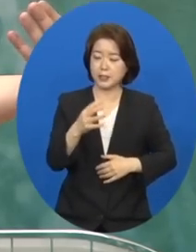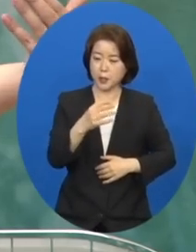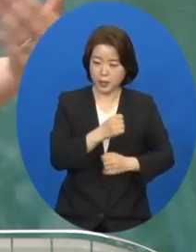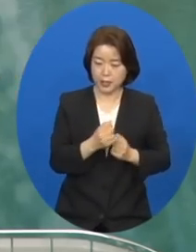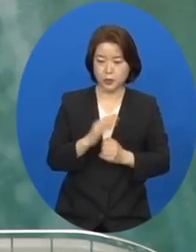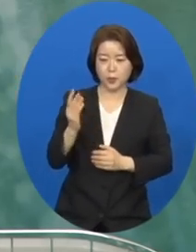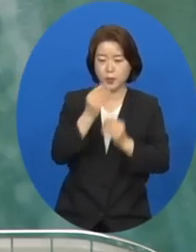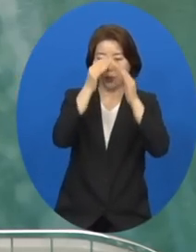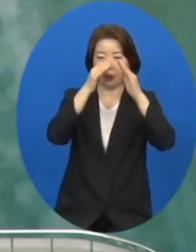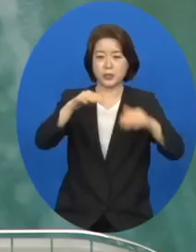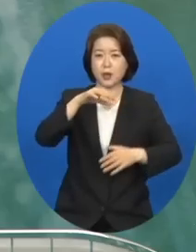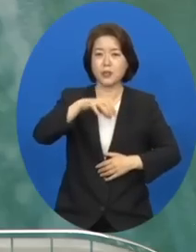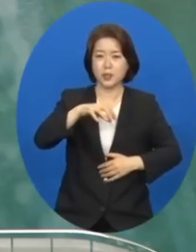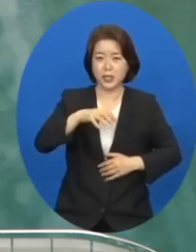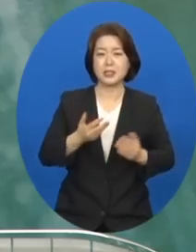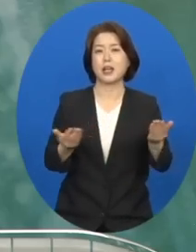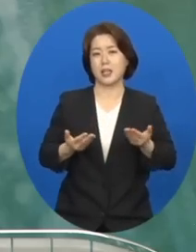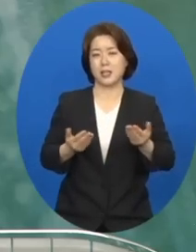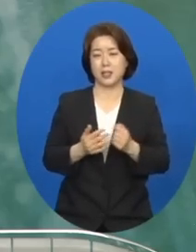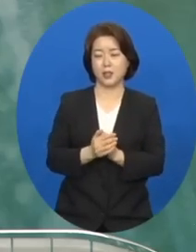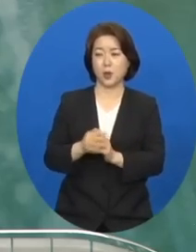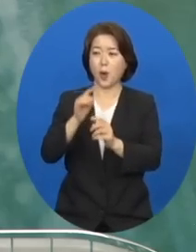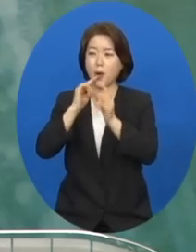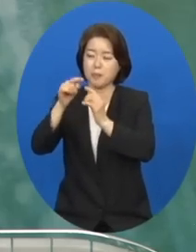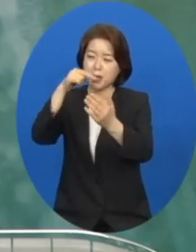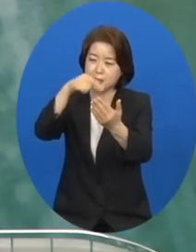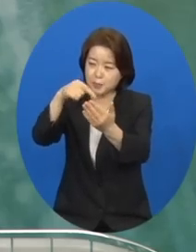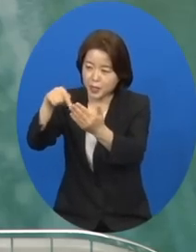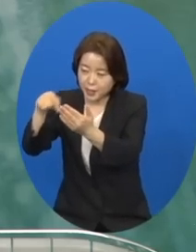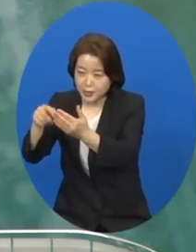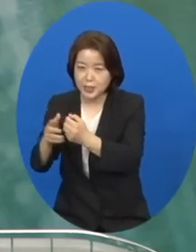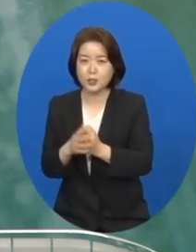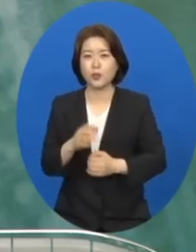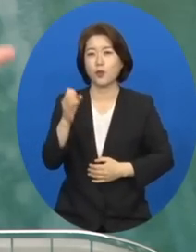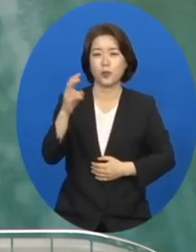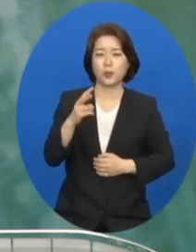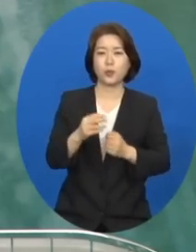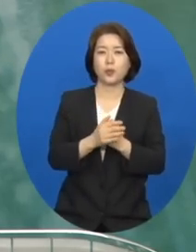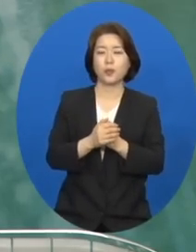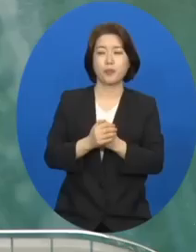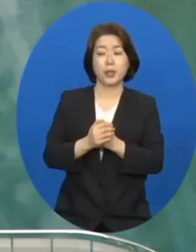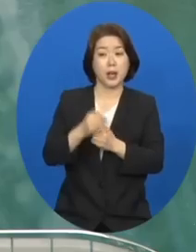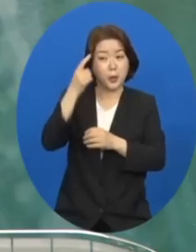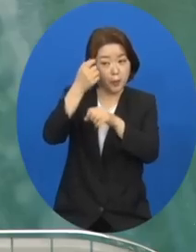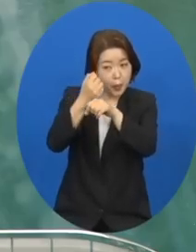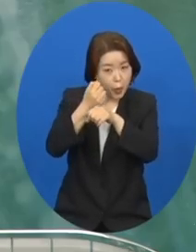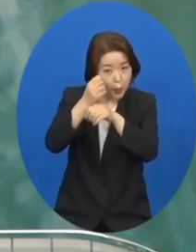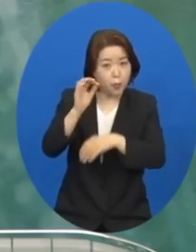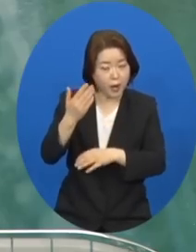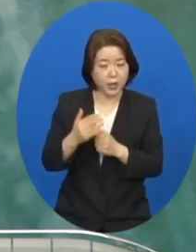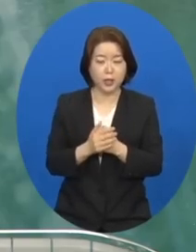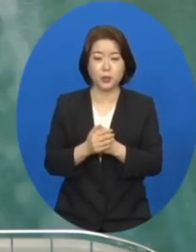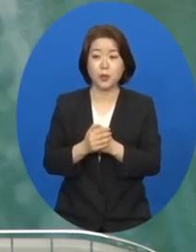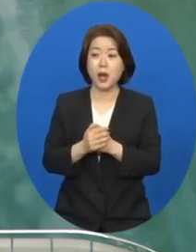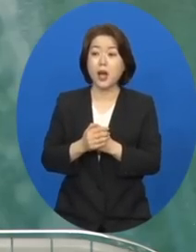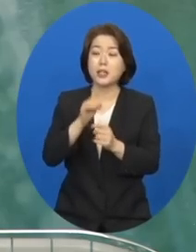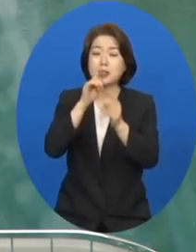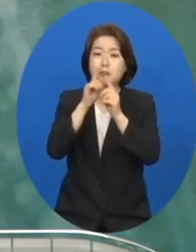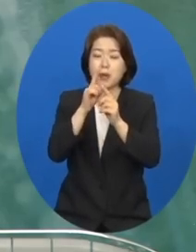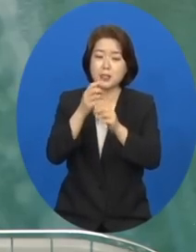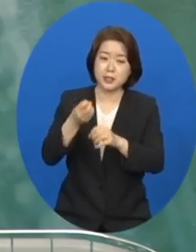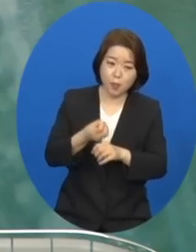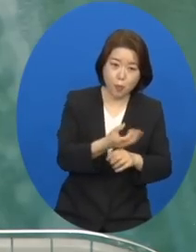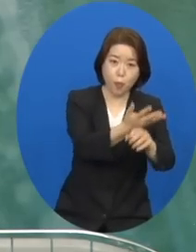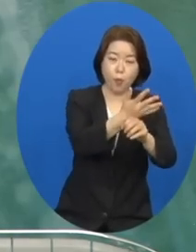일을 하게 되죠 그리고 말씀을 가르칩니다 자산 들도 어떤 말씀을 연구하게 되고 또 말씀 액션 들에게 알려줍니다 그러면